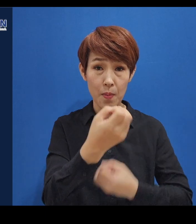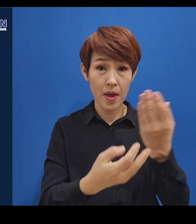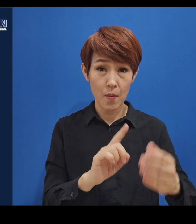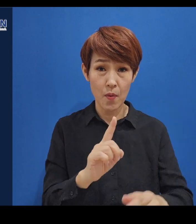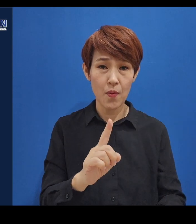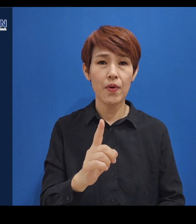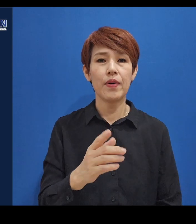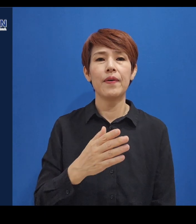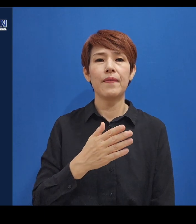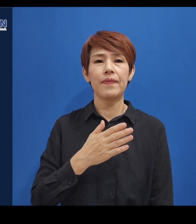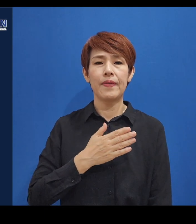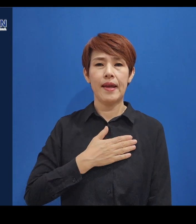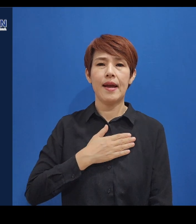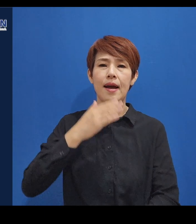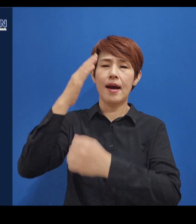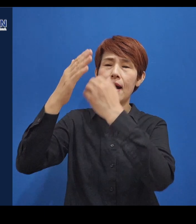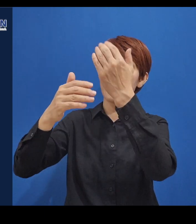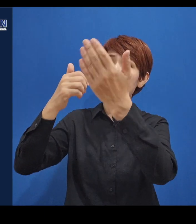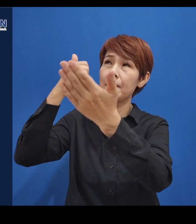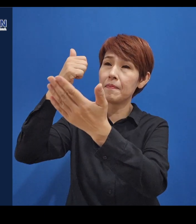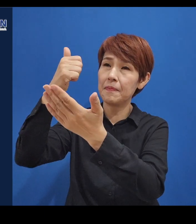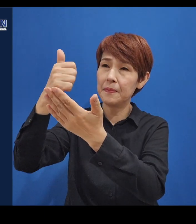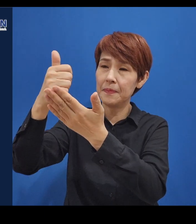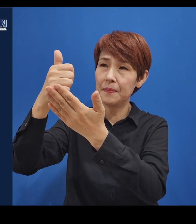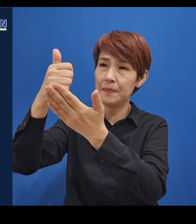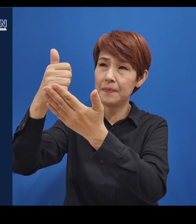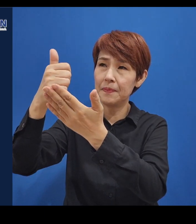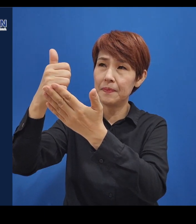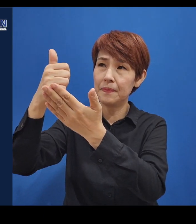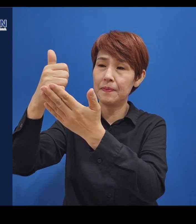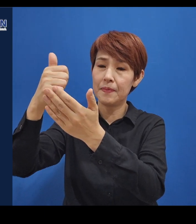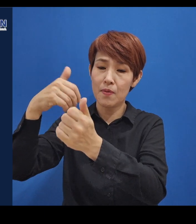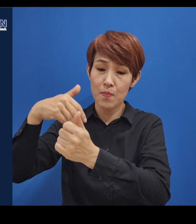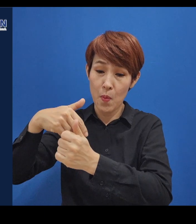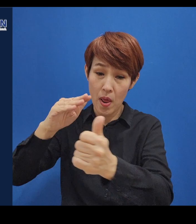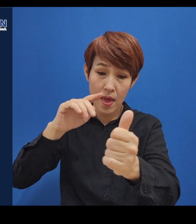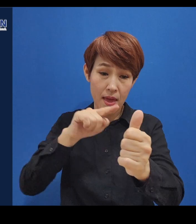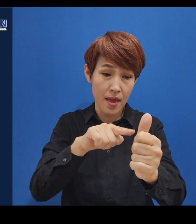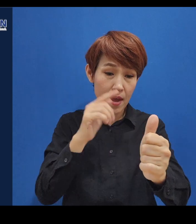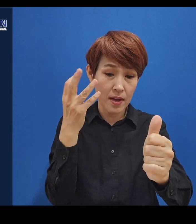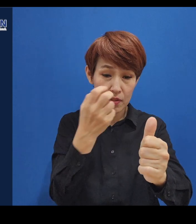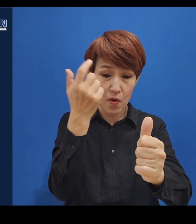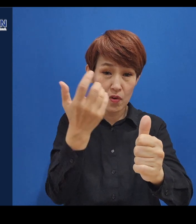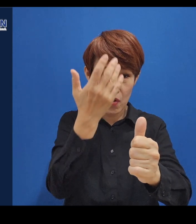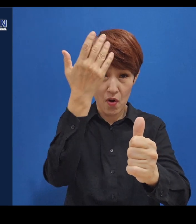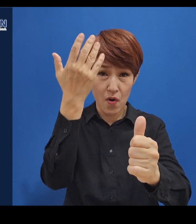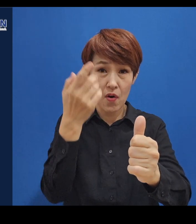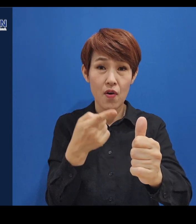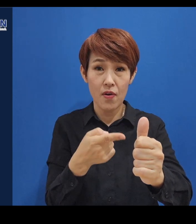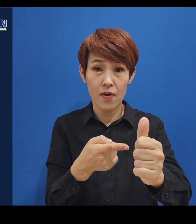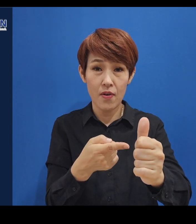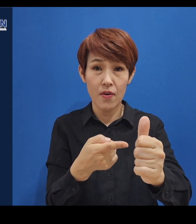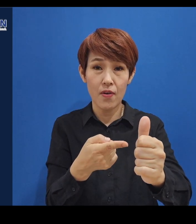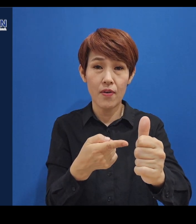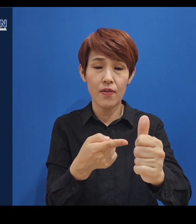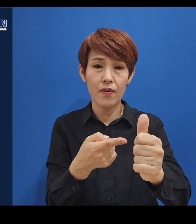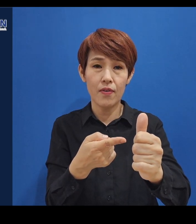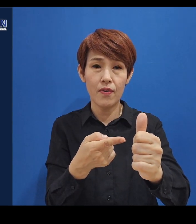내가 아버지께로부터 너희에게 보낼 보혜사 성령은 누구에게 보내줬습니까?